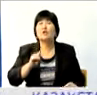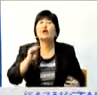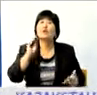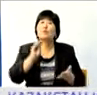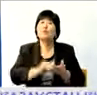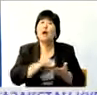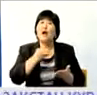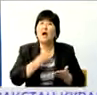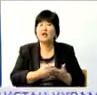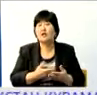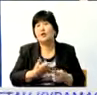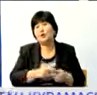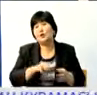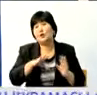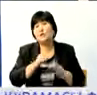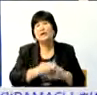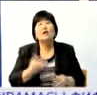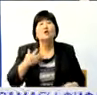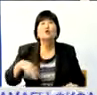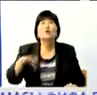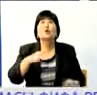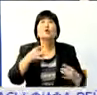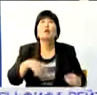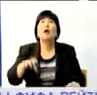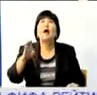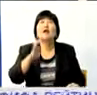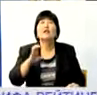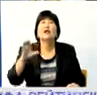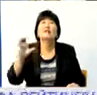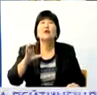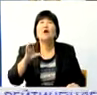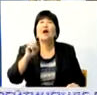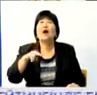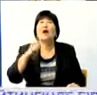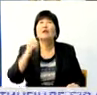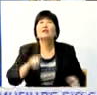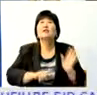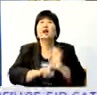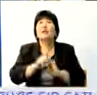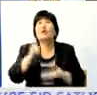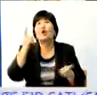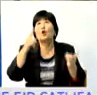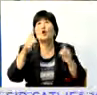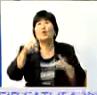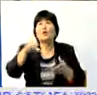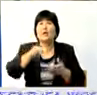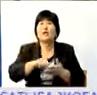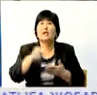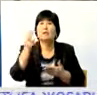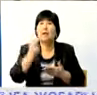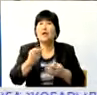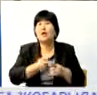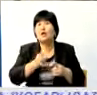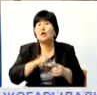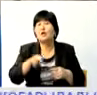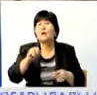бағалығында сол жатыр. Сыр өңірінің тумасы Әбілқасым Сәрсенбай алаш қайраткерлерін зерттеп, туындыларын кейіпкеріне айналдырып жүр. Тіпті